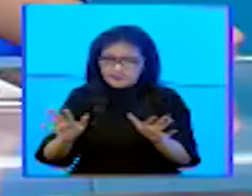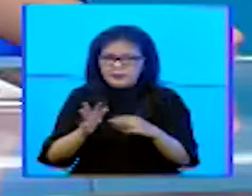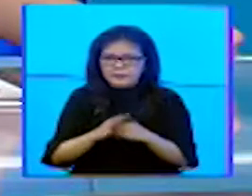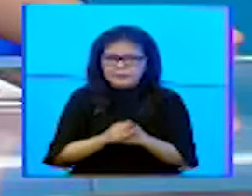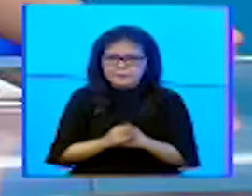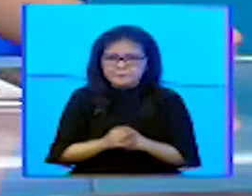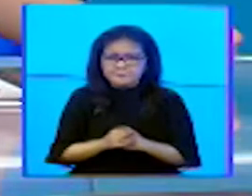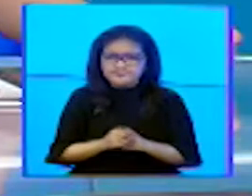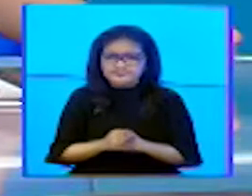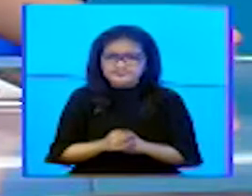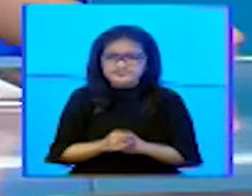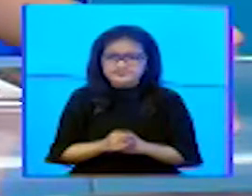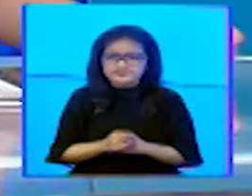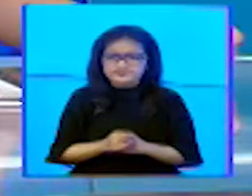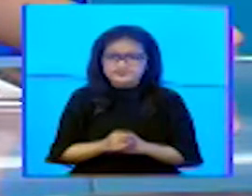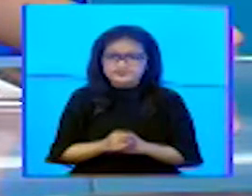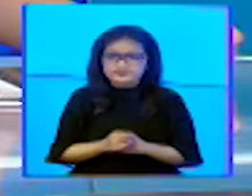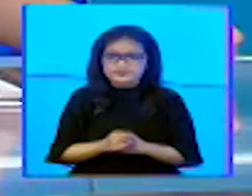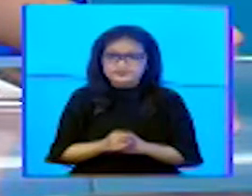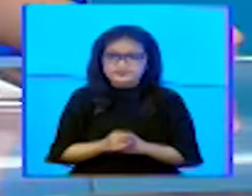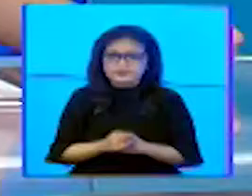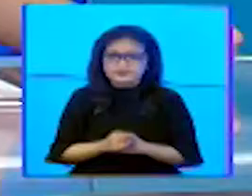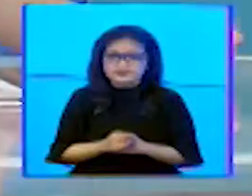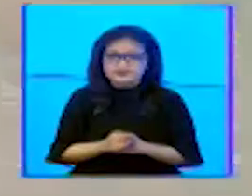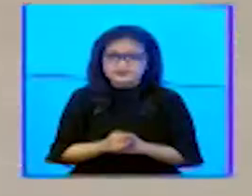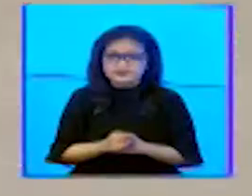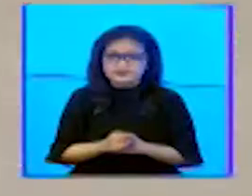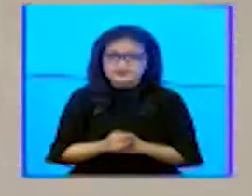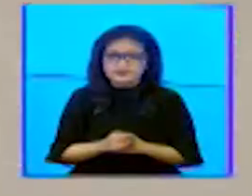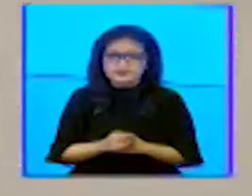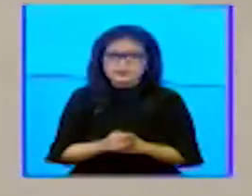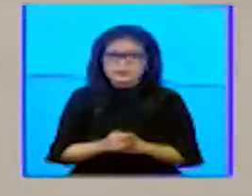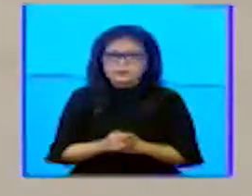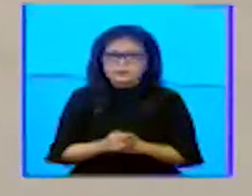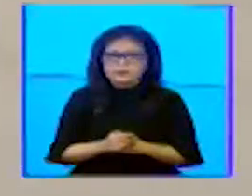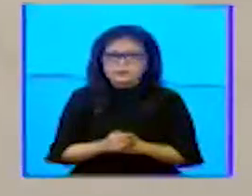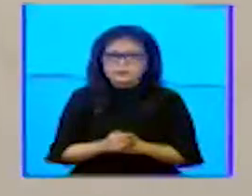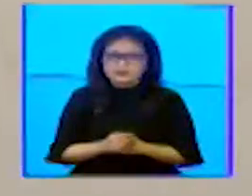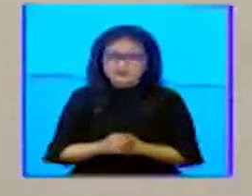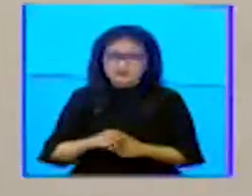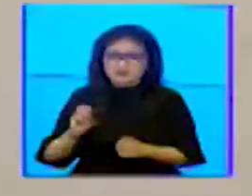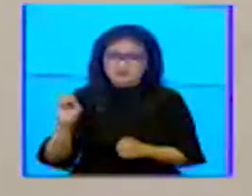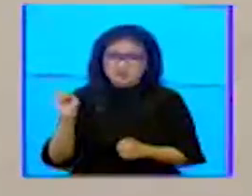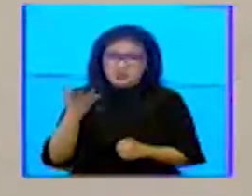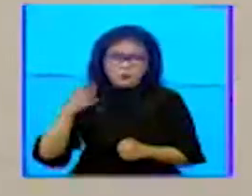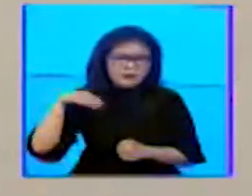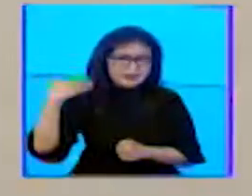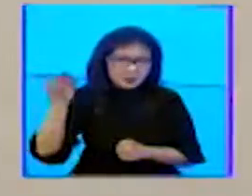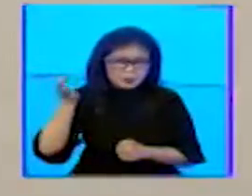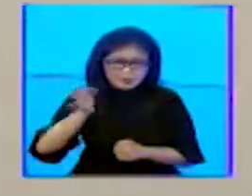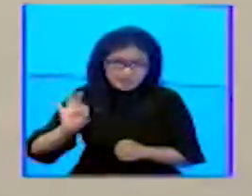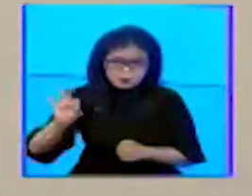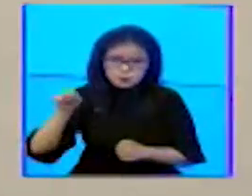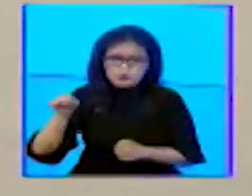judi Richard dan Ilham Ilyas as di kawasan Monas di awal tahun baru ini nampak berbeda